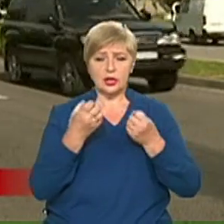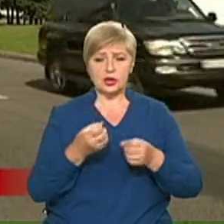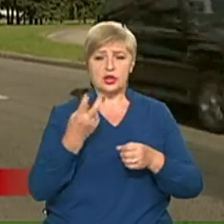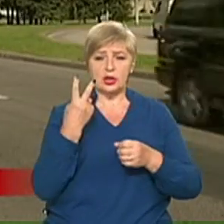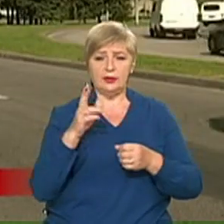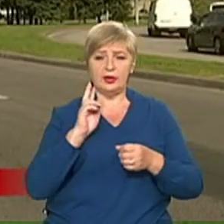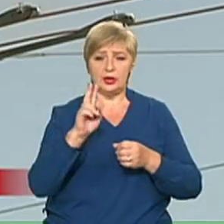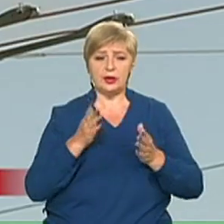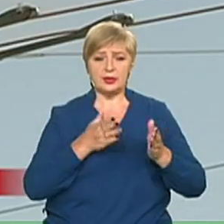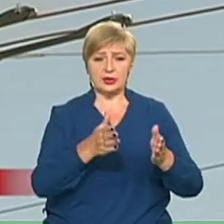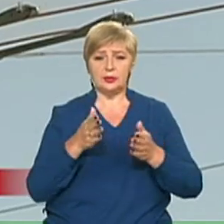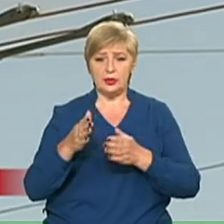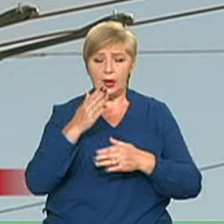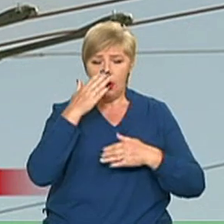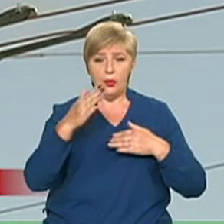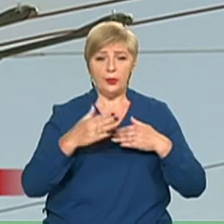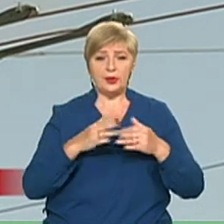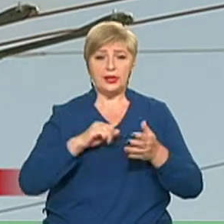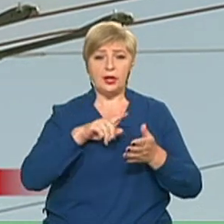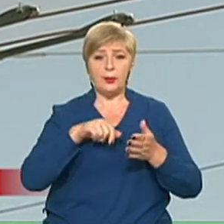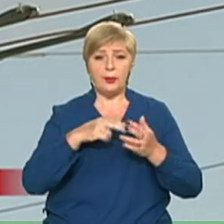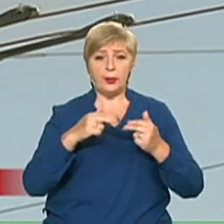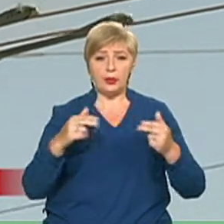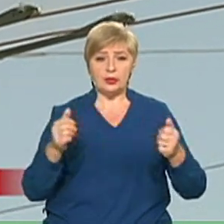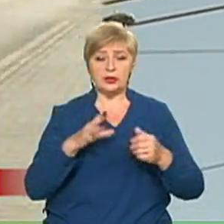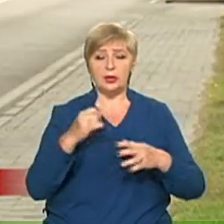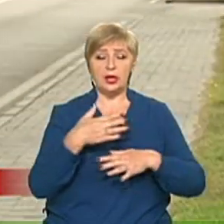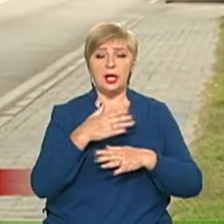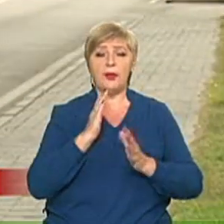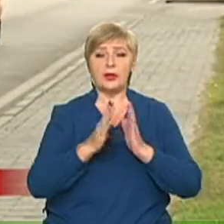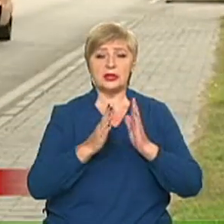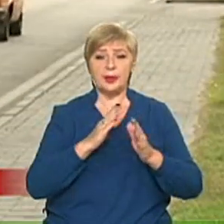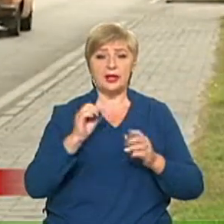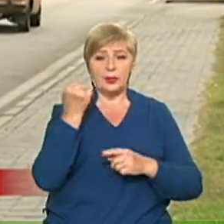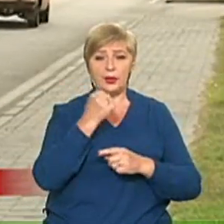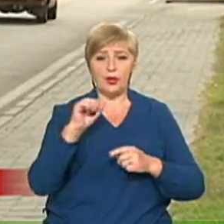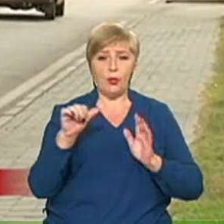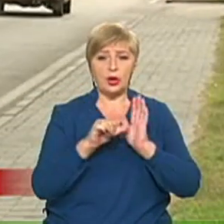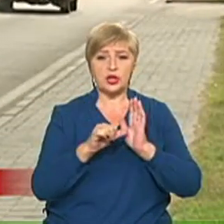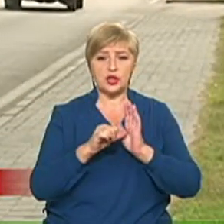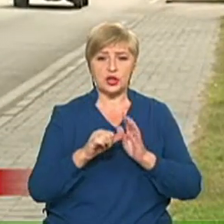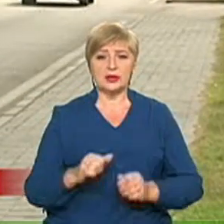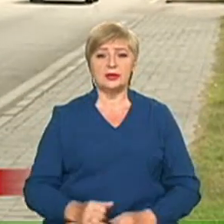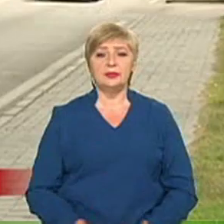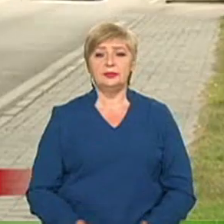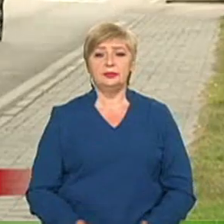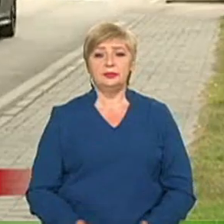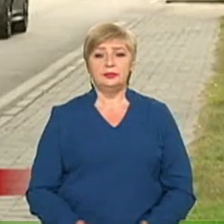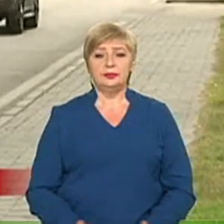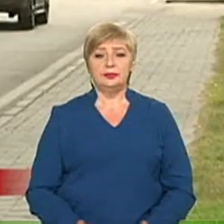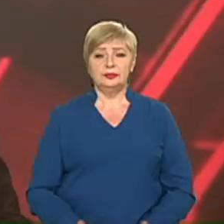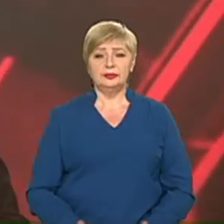тролейбусні маршрути у Придніпровську та на проспекті Перемоги 6. Христина Темченко, Євген Дрозд. Деталі.